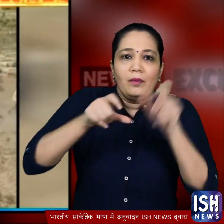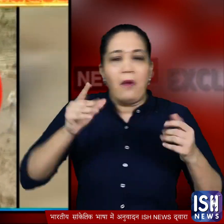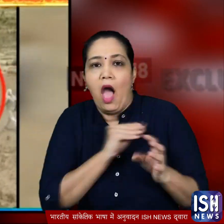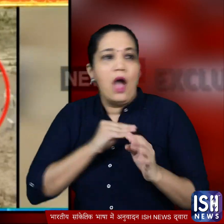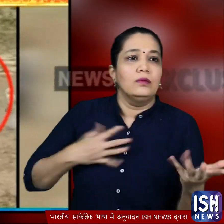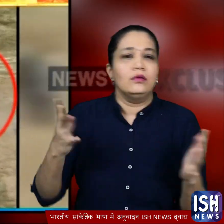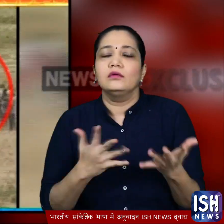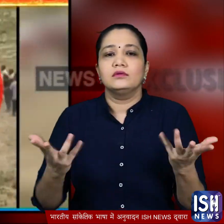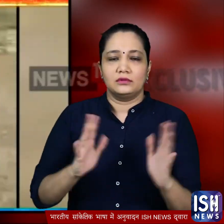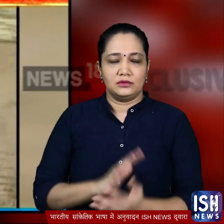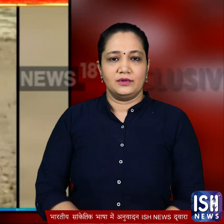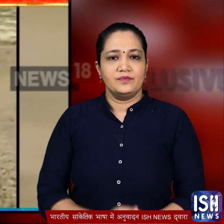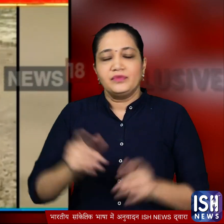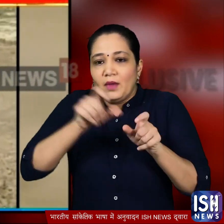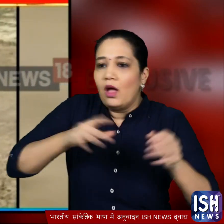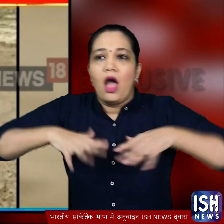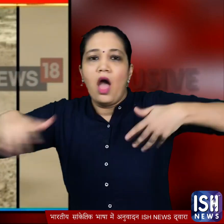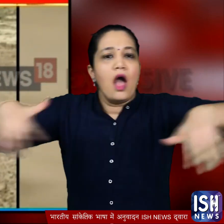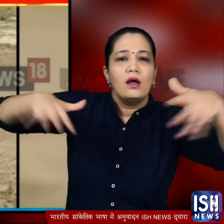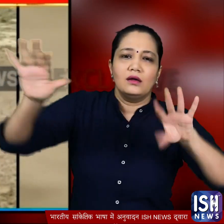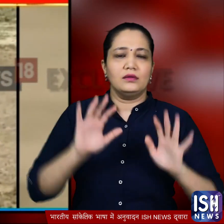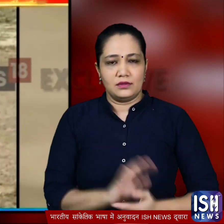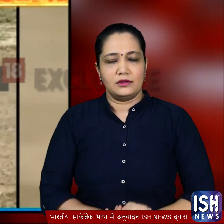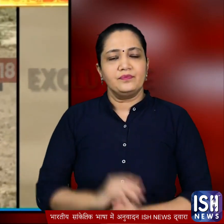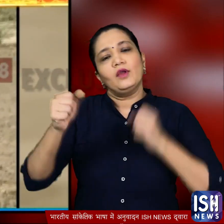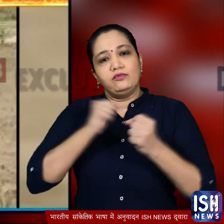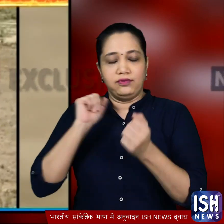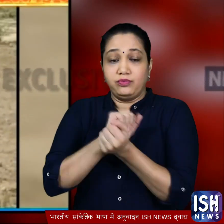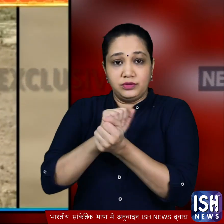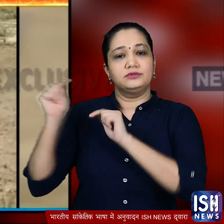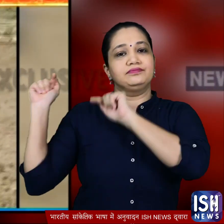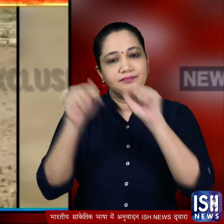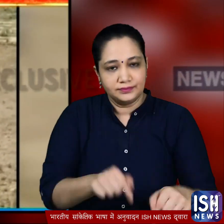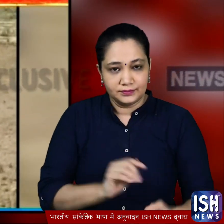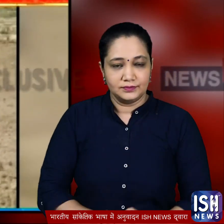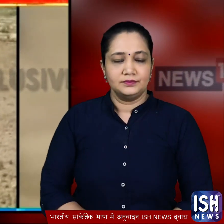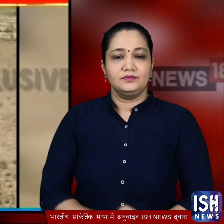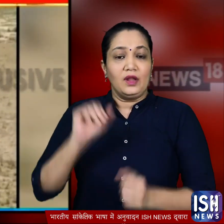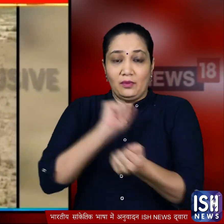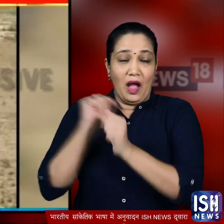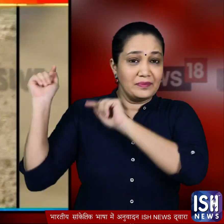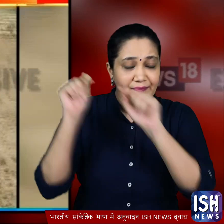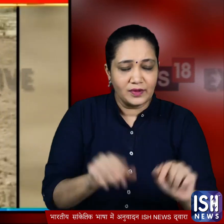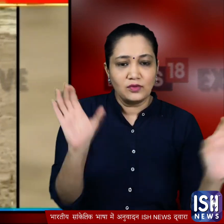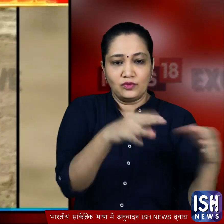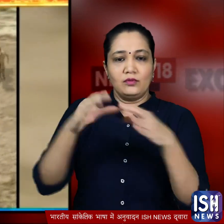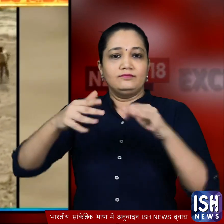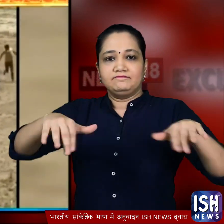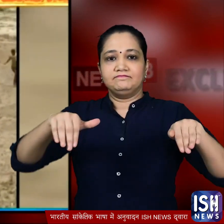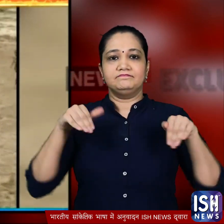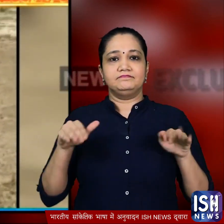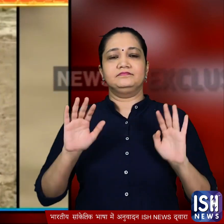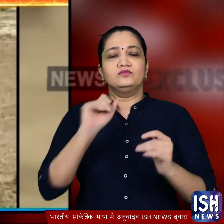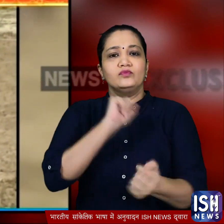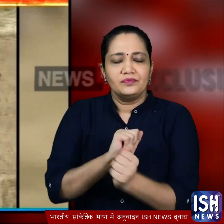मच गया और लोग इधर उधर भागने लगे। इसी बीच पुलिस भी वहां पहुंच गई। पुलिस के पहुंचते ही दोनों गुट पीछे हट गए।